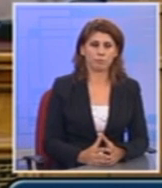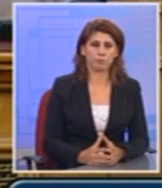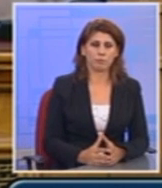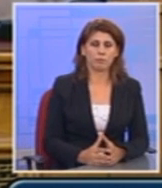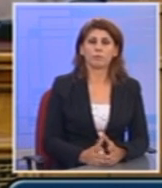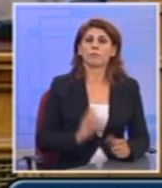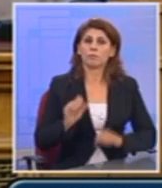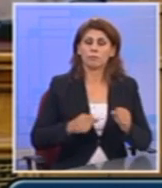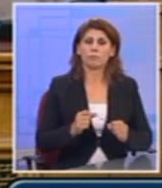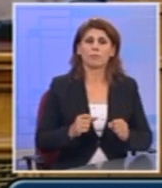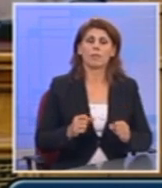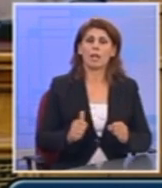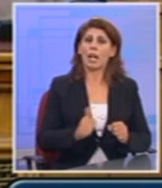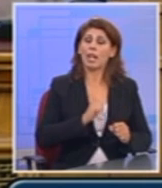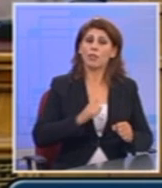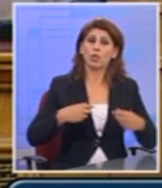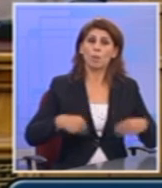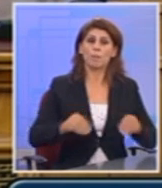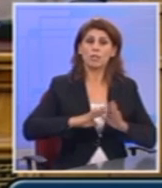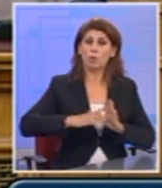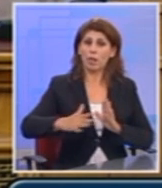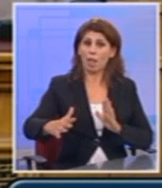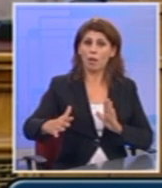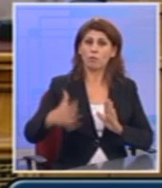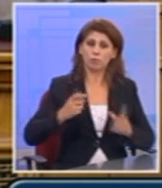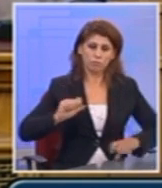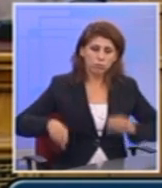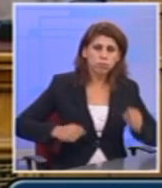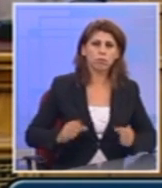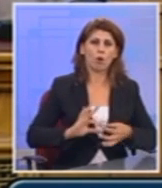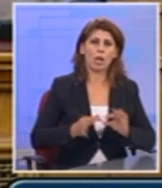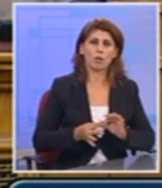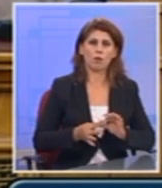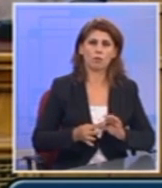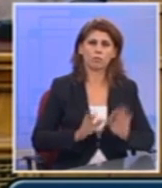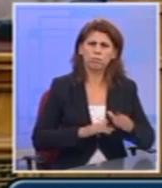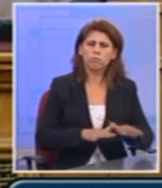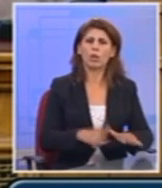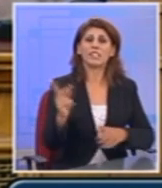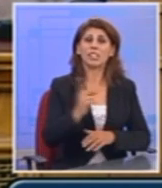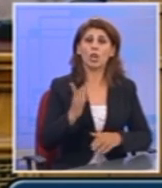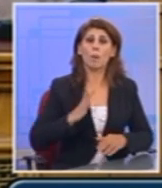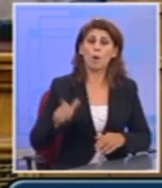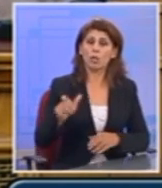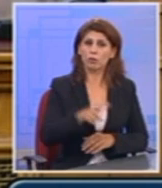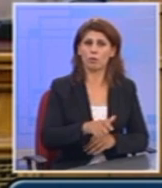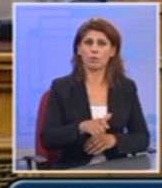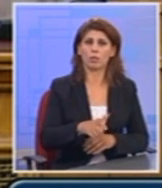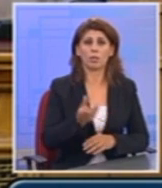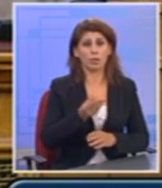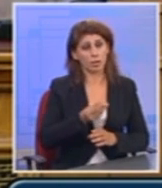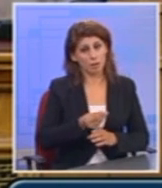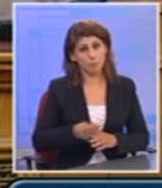απόπειρα ιδιωτικοποίησης του αιγιαλού όπου είχαμε μία κινητοποίηση οργανώσεων της κοινωνίας των πολιτών και τα